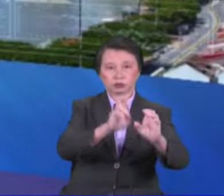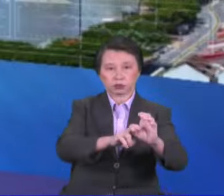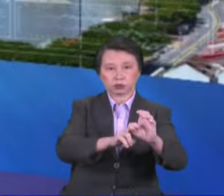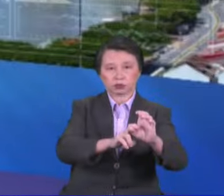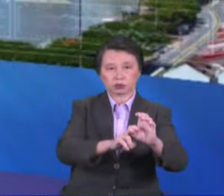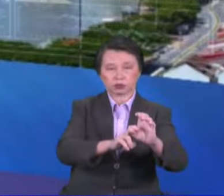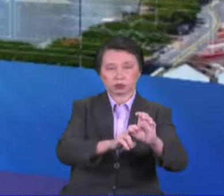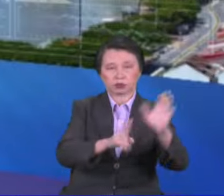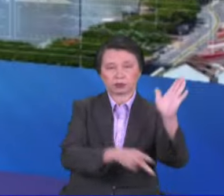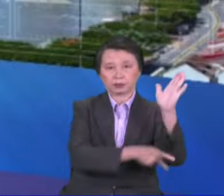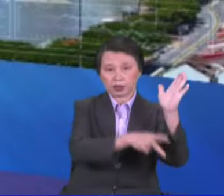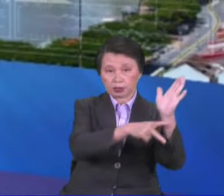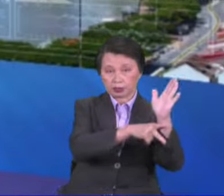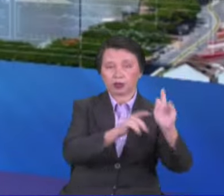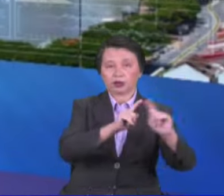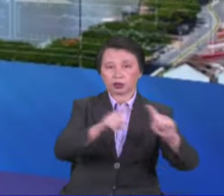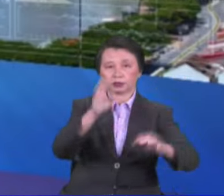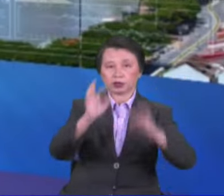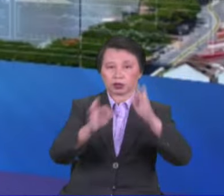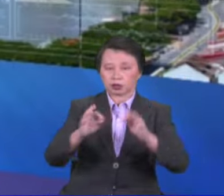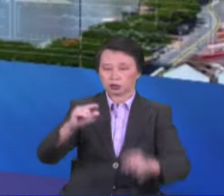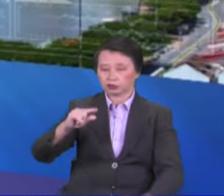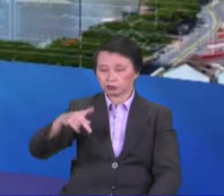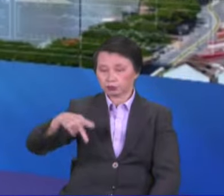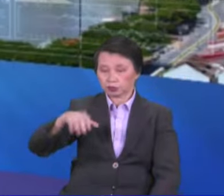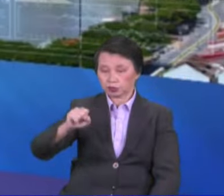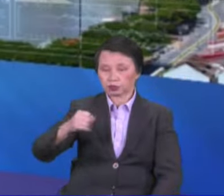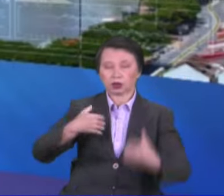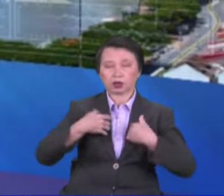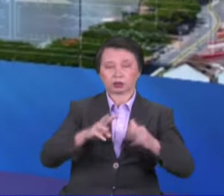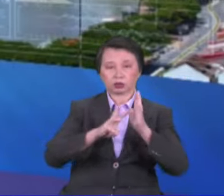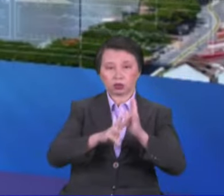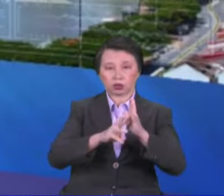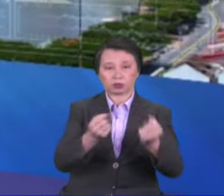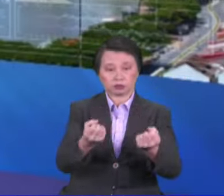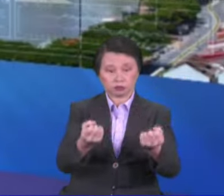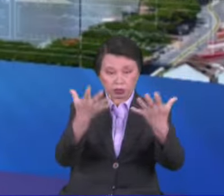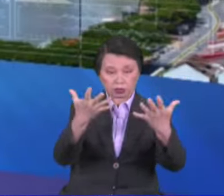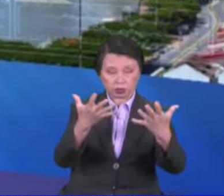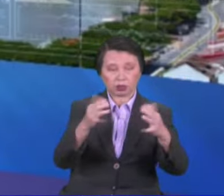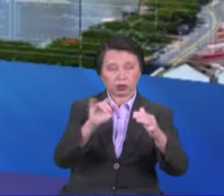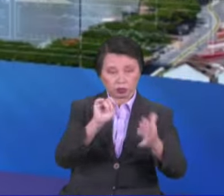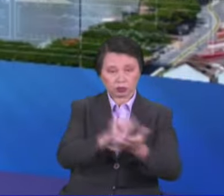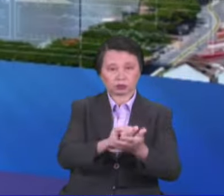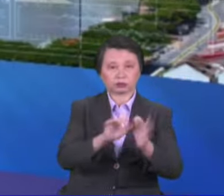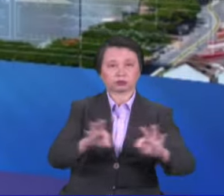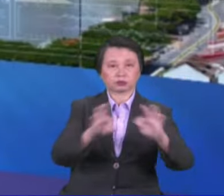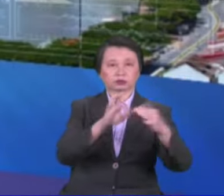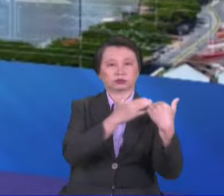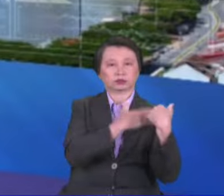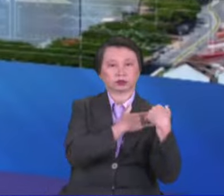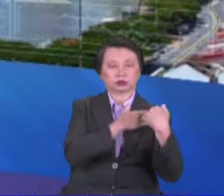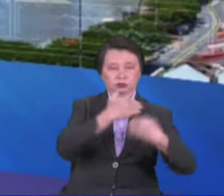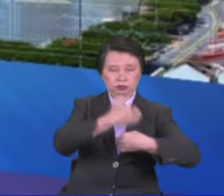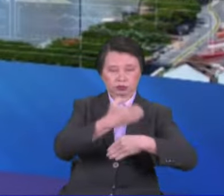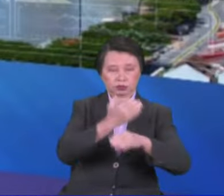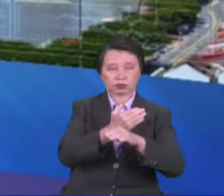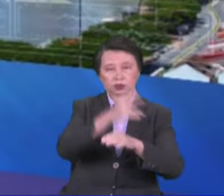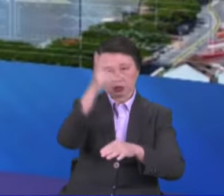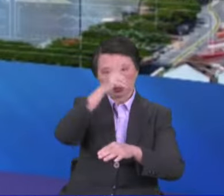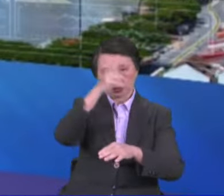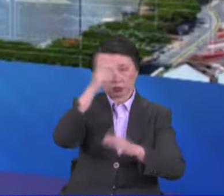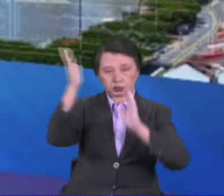di peringkat parlimen, namun sekiranya GPS mempunyai wakil yang ramai, ia memainkan peranan penting kepada pembentukan